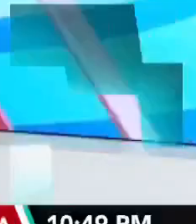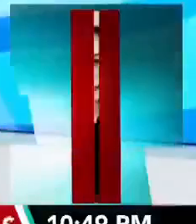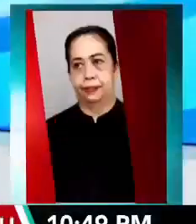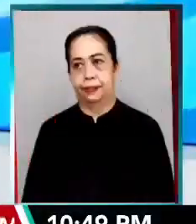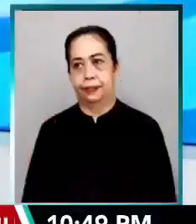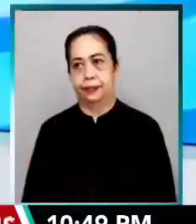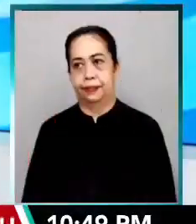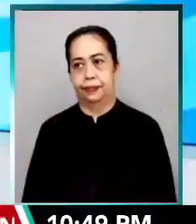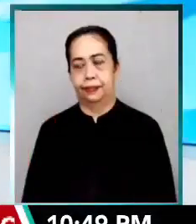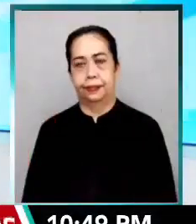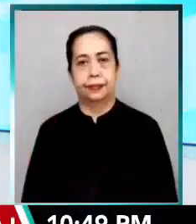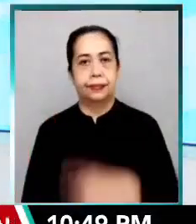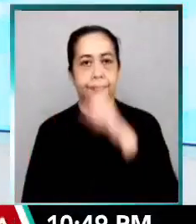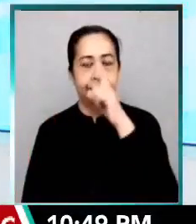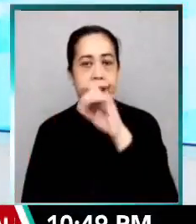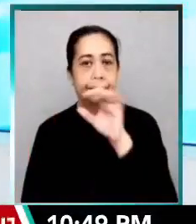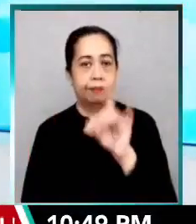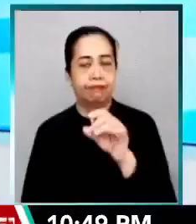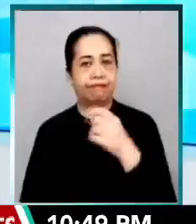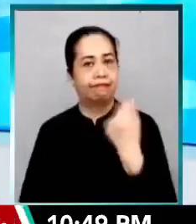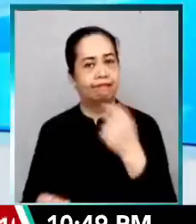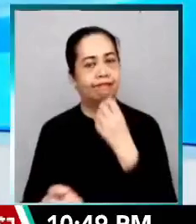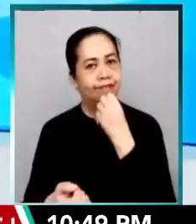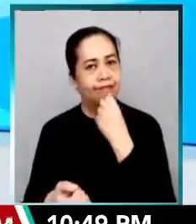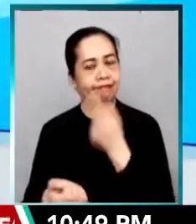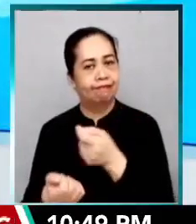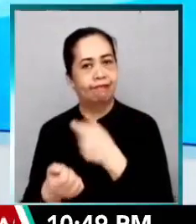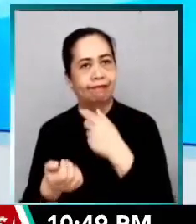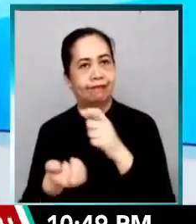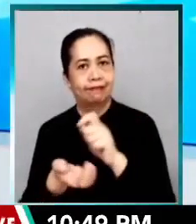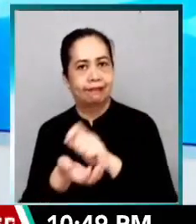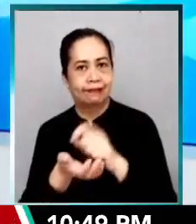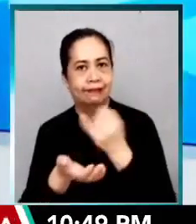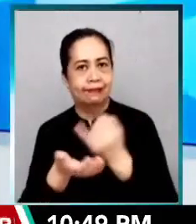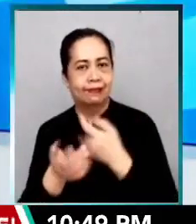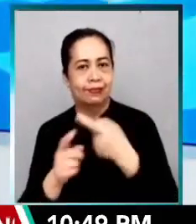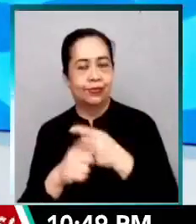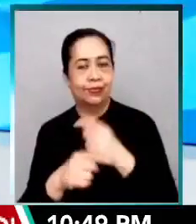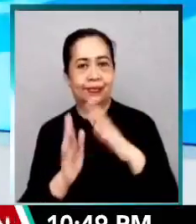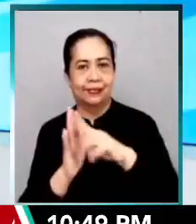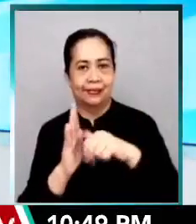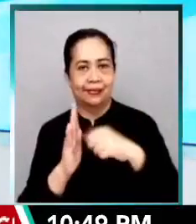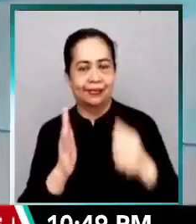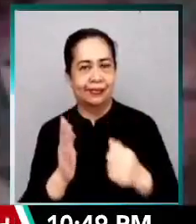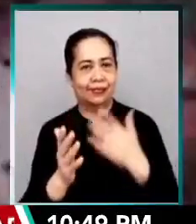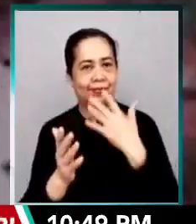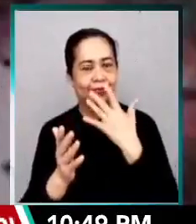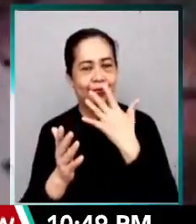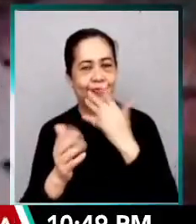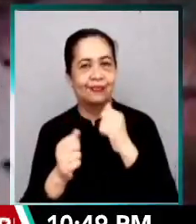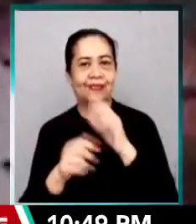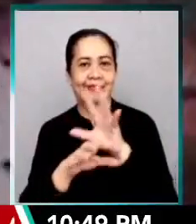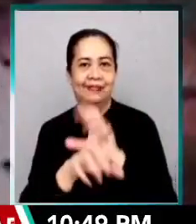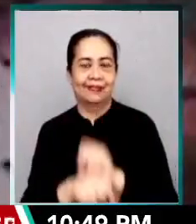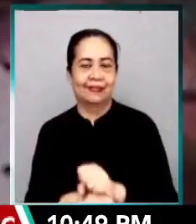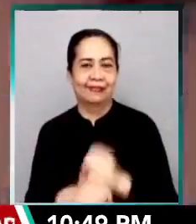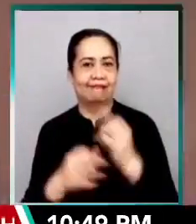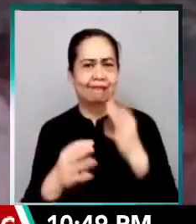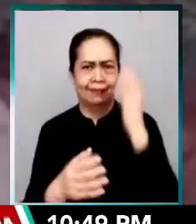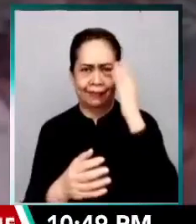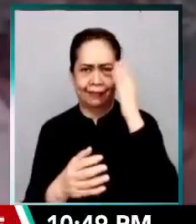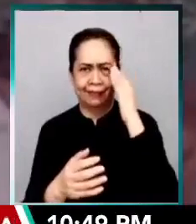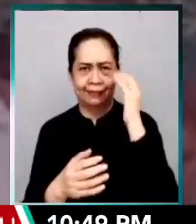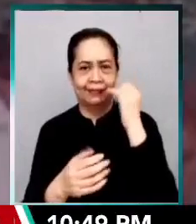Sa edad na 8, pinagkakakitaan na ng isang bata mula Catanduanes ang kanyang colorful hobby. Marami raw alam na painting technique